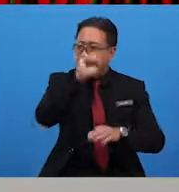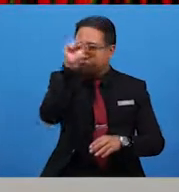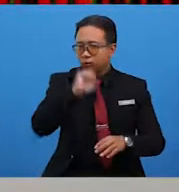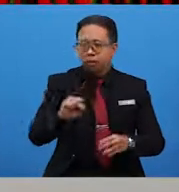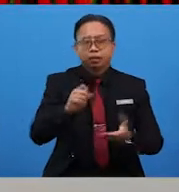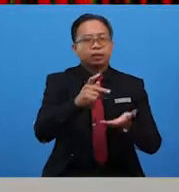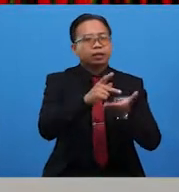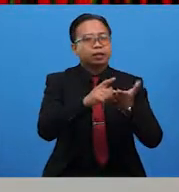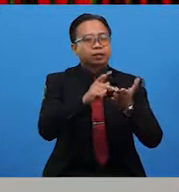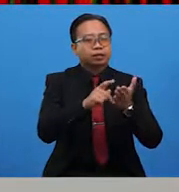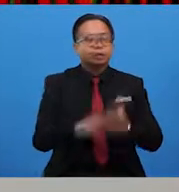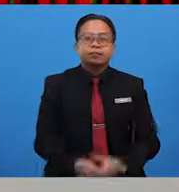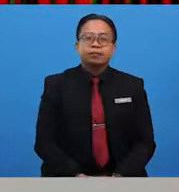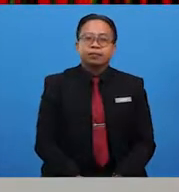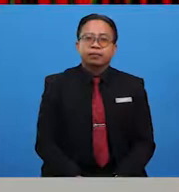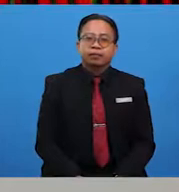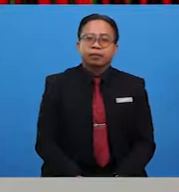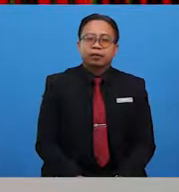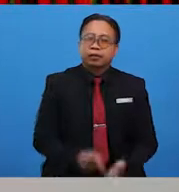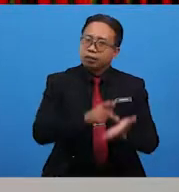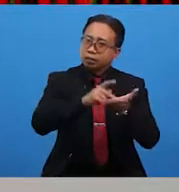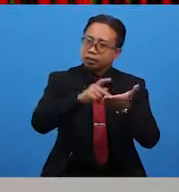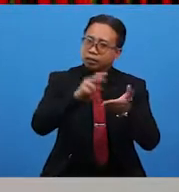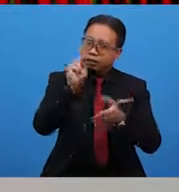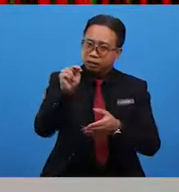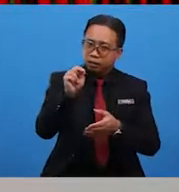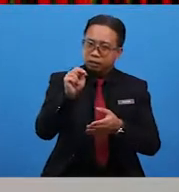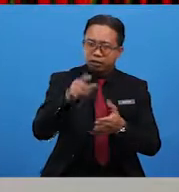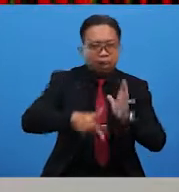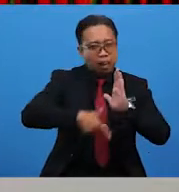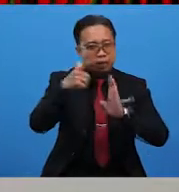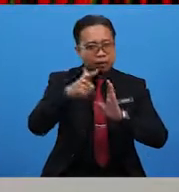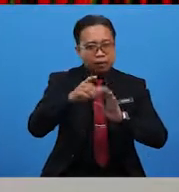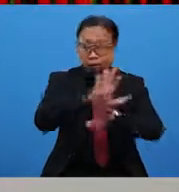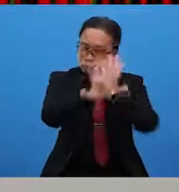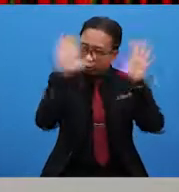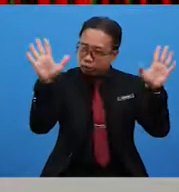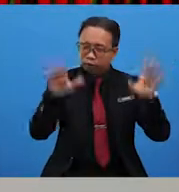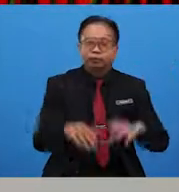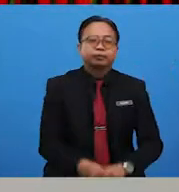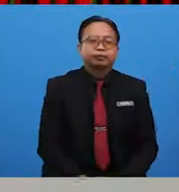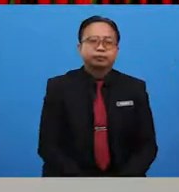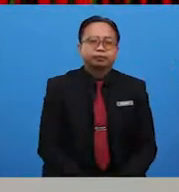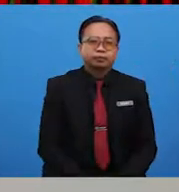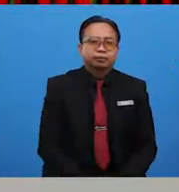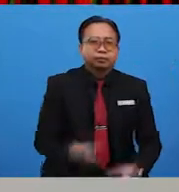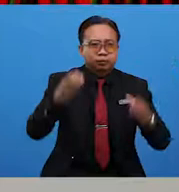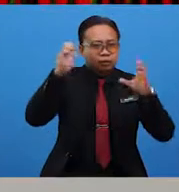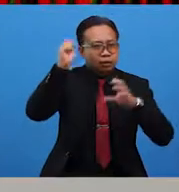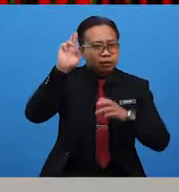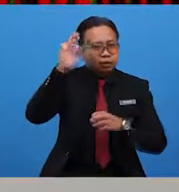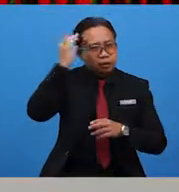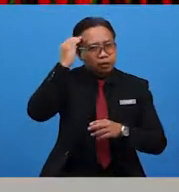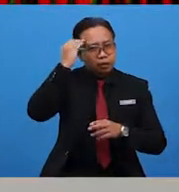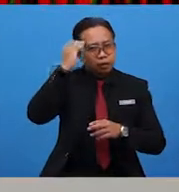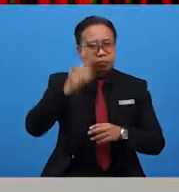kajian supaya hasil penulisan cadangan pengkaryaan lebih jelas sebuah Arif tahu-tahu pernyataan